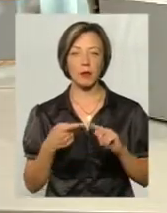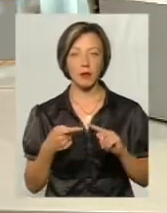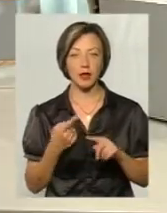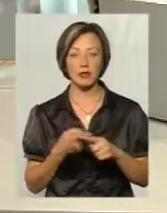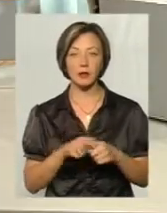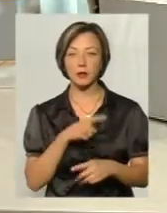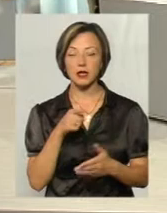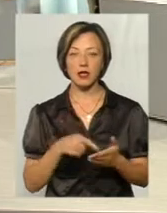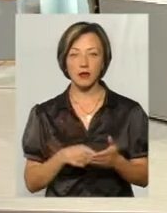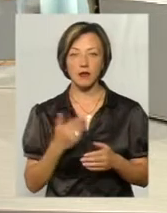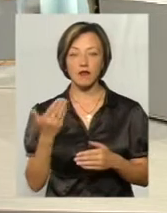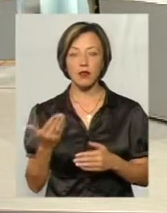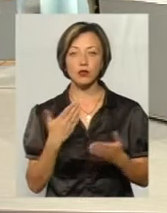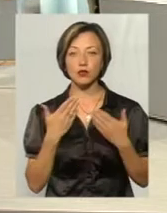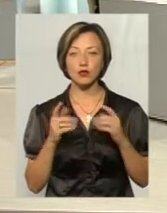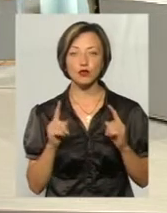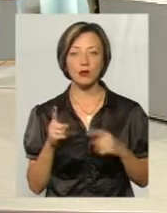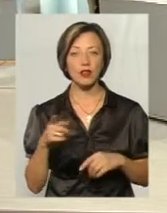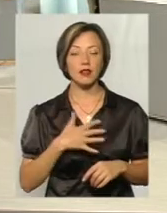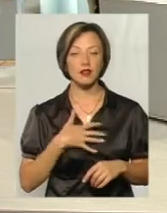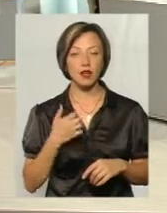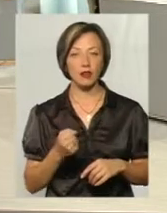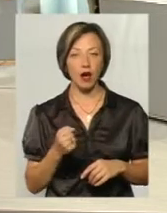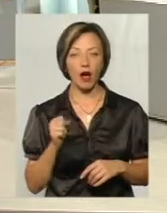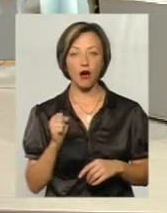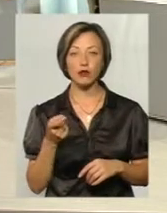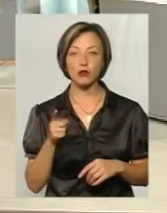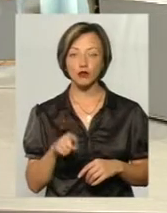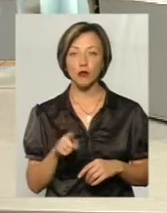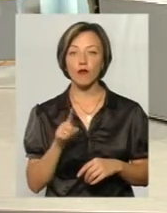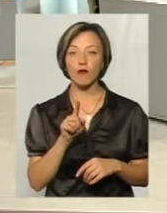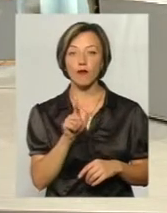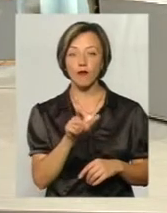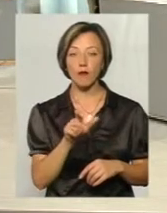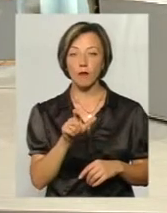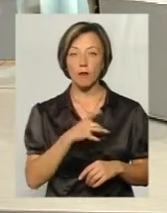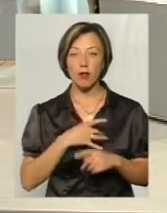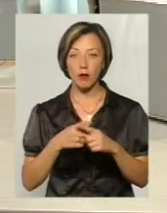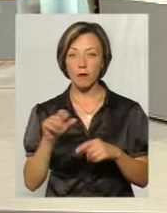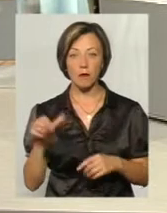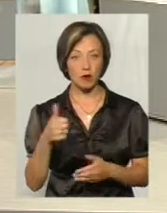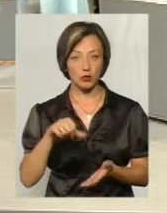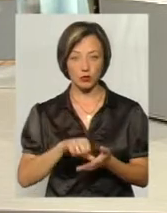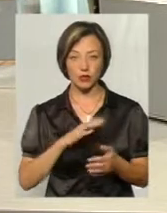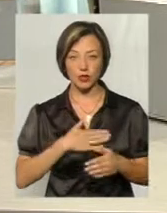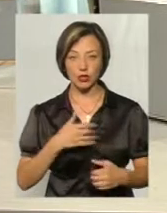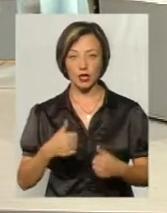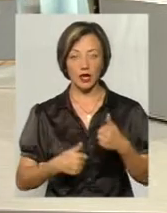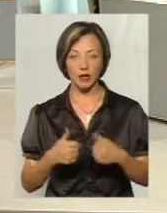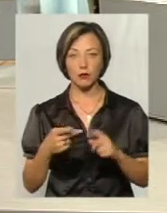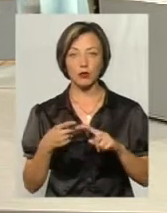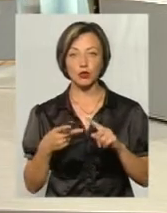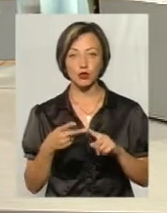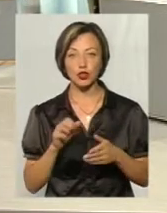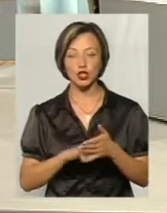питання мало би вас стосуватися, чому вони не задоволені. Тому що вони вперше беруть участь в наших тендерах, а